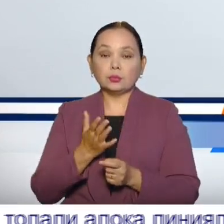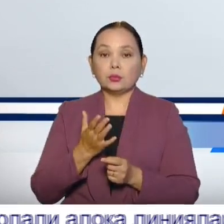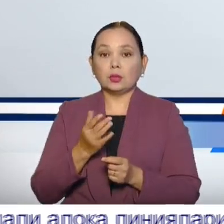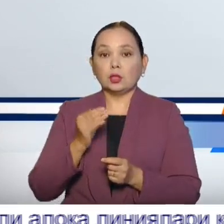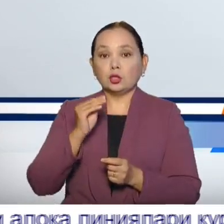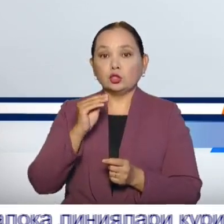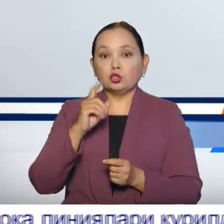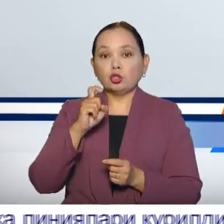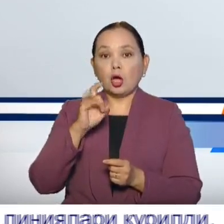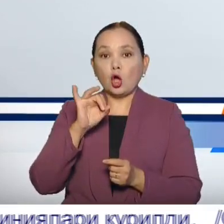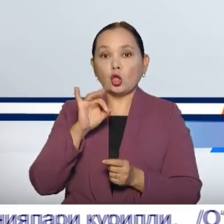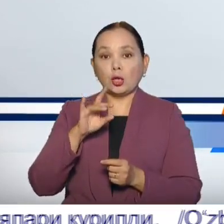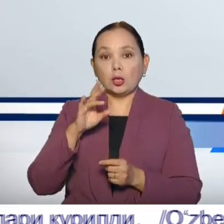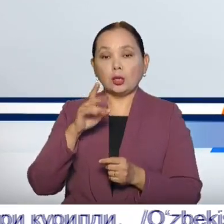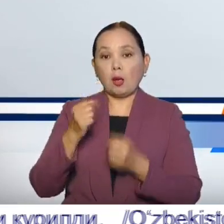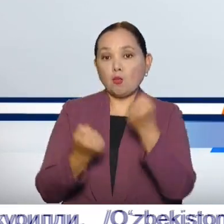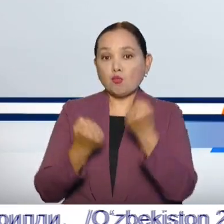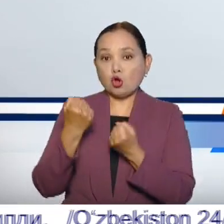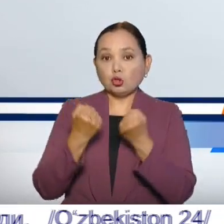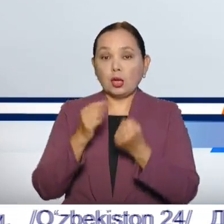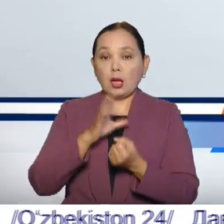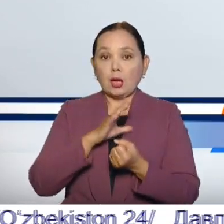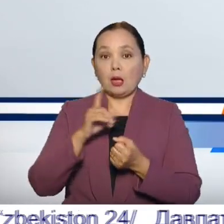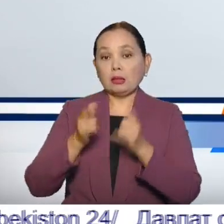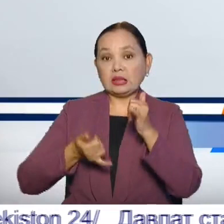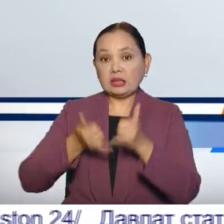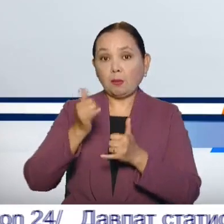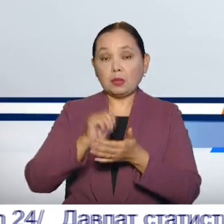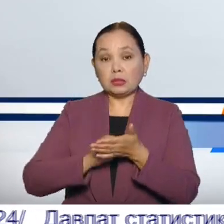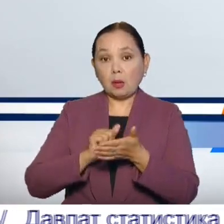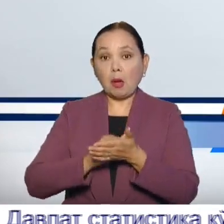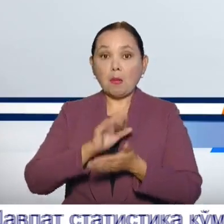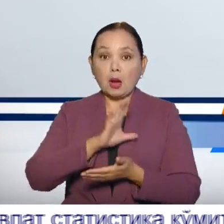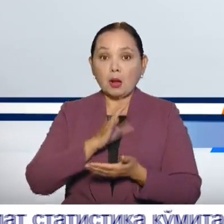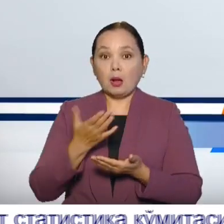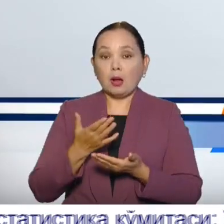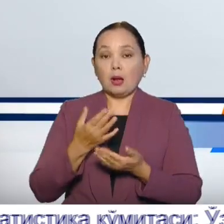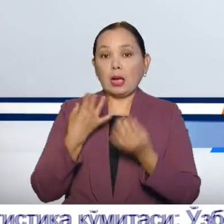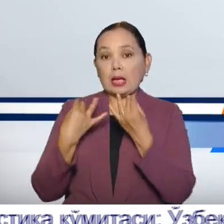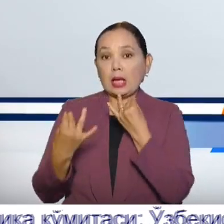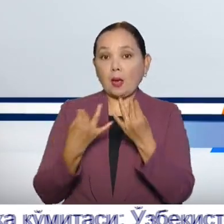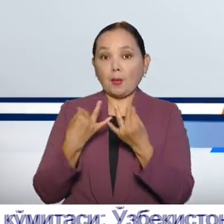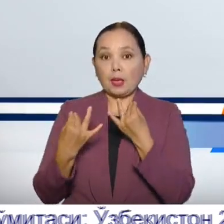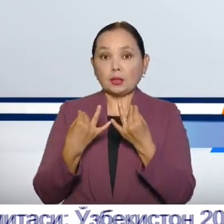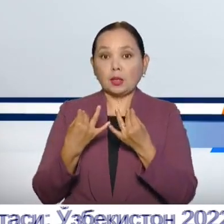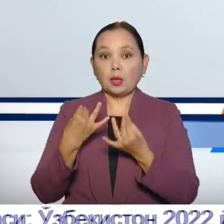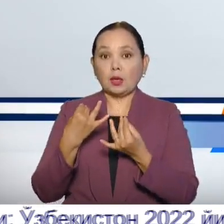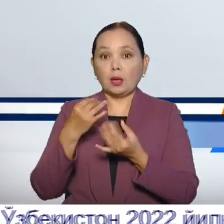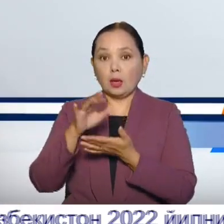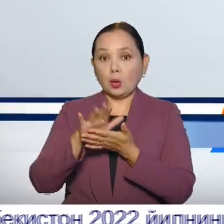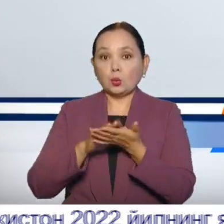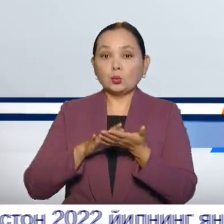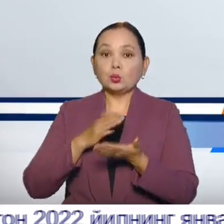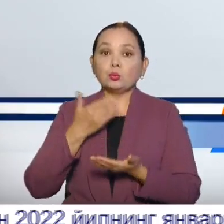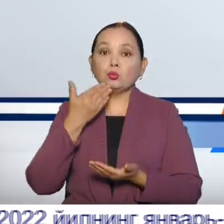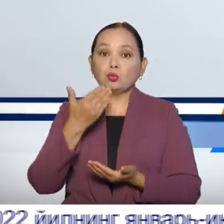Jahongir ismli kam ustida mashina haydab yorib ketayotganligi sababli gaplashib uzr so'rasa